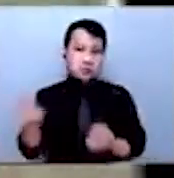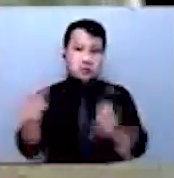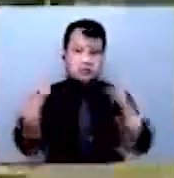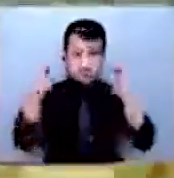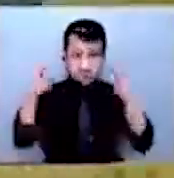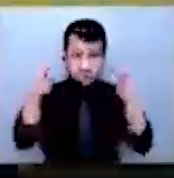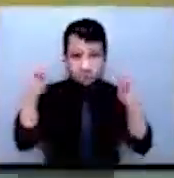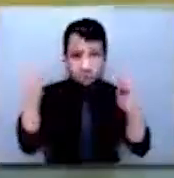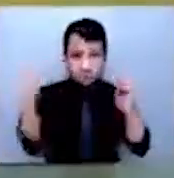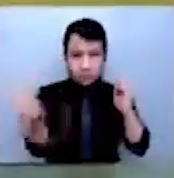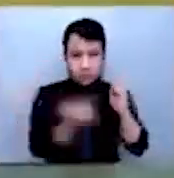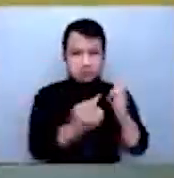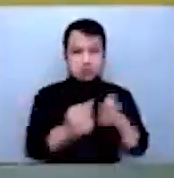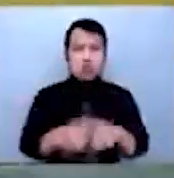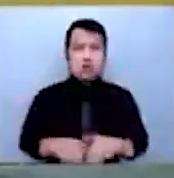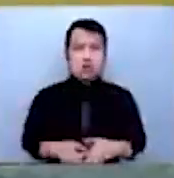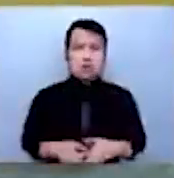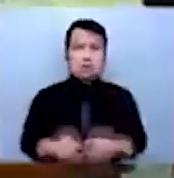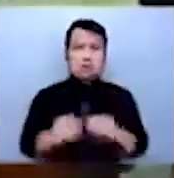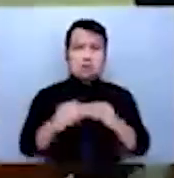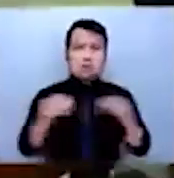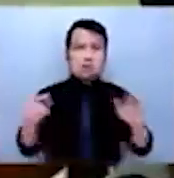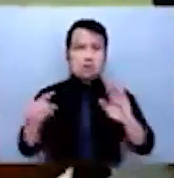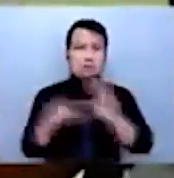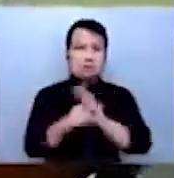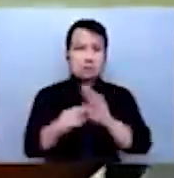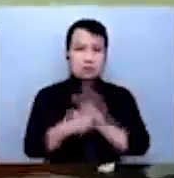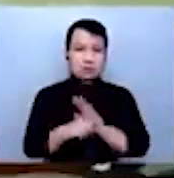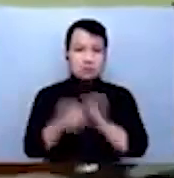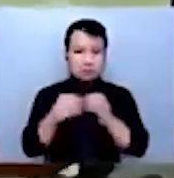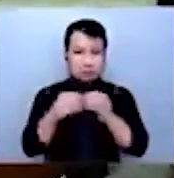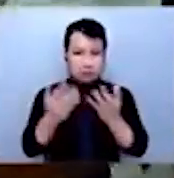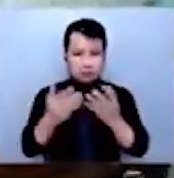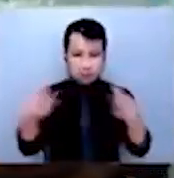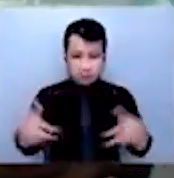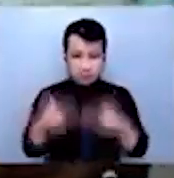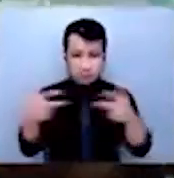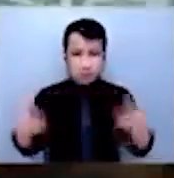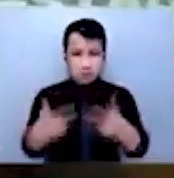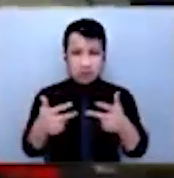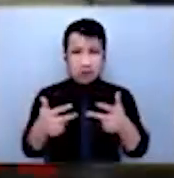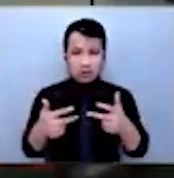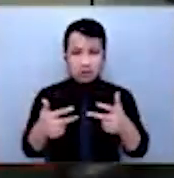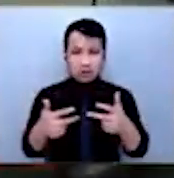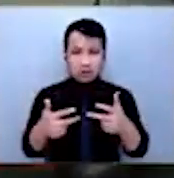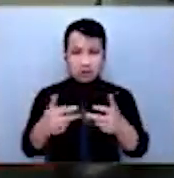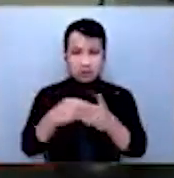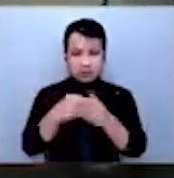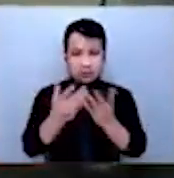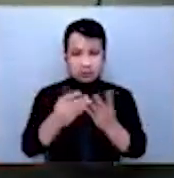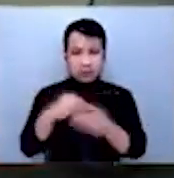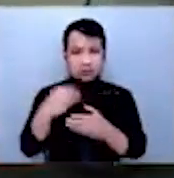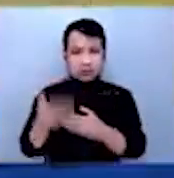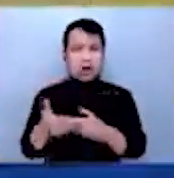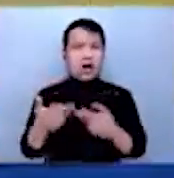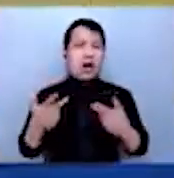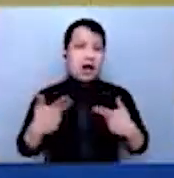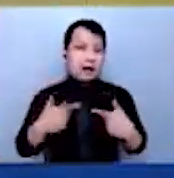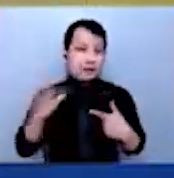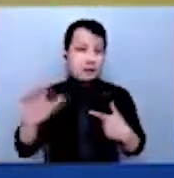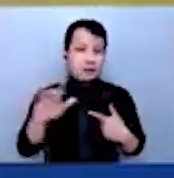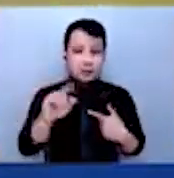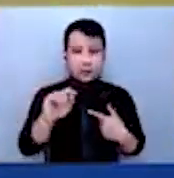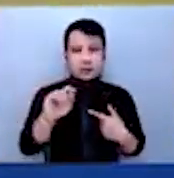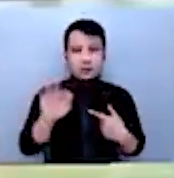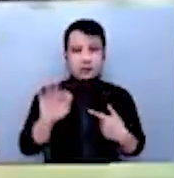lahat. Samantala, bawal pa rin ang casino, tupada at iba pang pagsusugal maliban kung mismong IATF